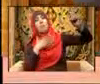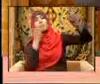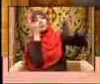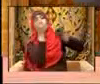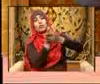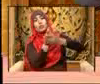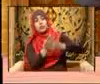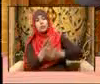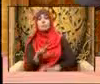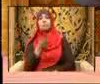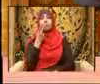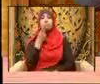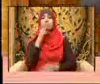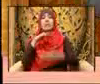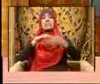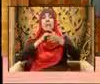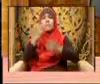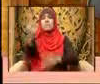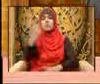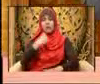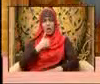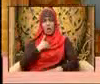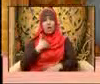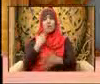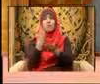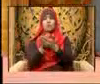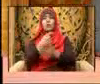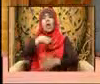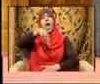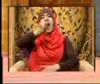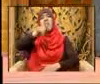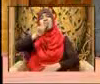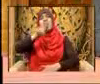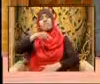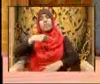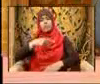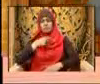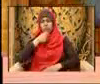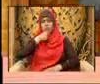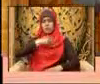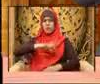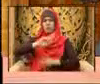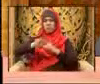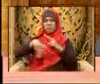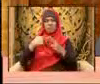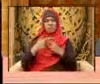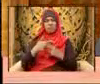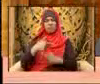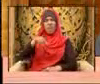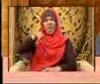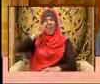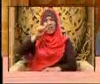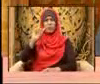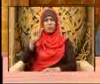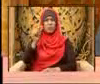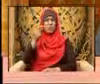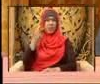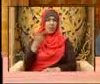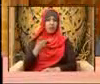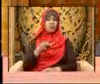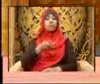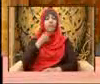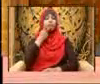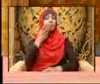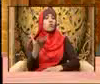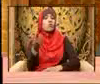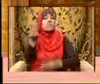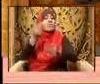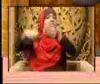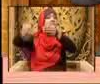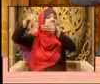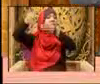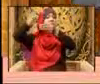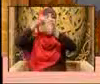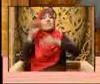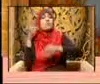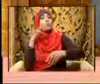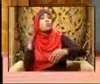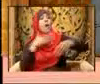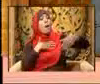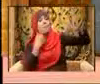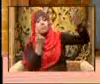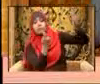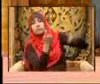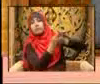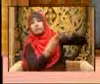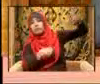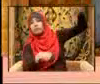الصحابة: أنا أشتريه منك يا رسول الله بدرهم. فقال الرسول صلى الله عليه وسلم: لا، هذا قليل، من يزيد؟ من يزيد؟ فكررها النبي صلى